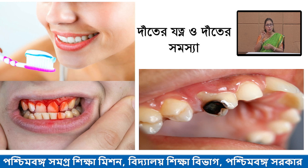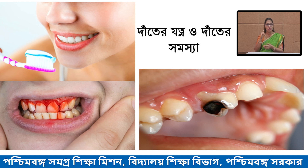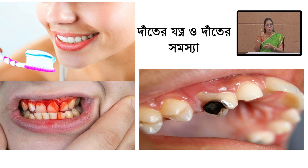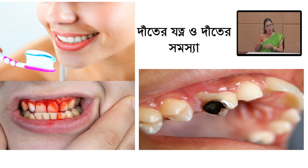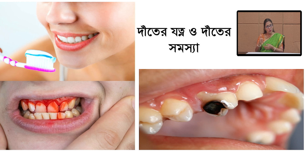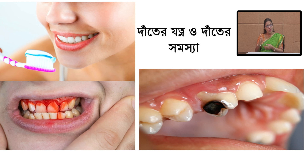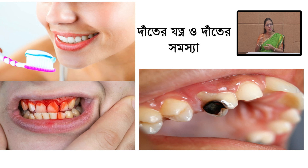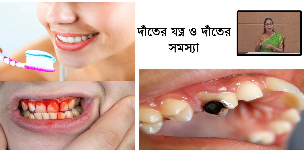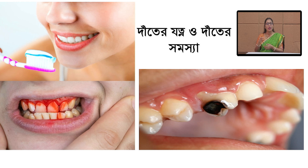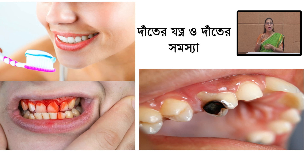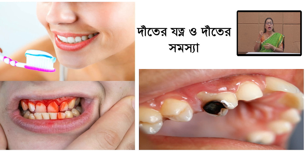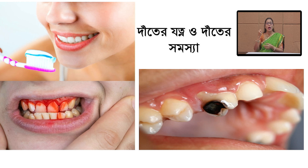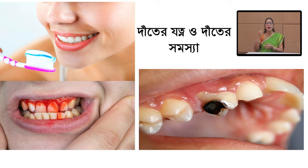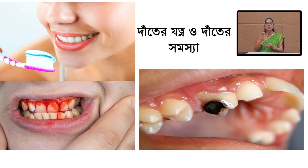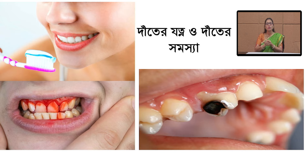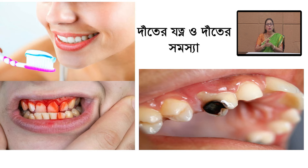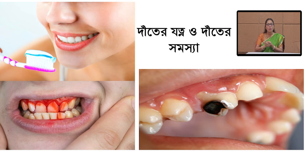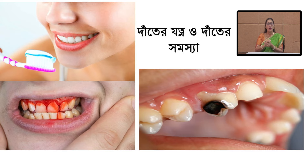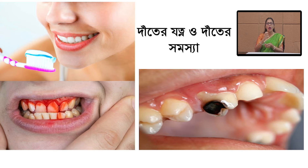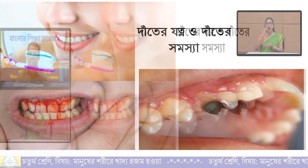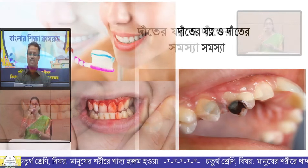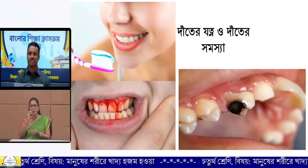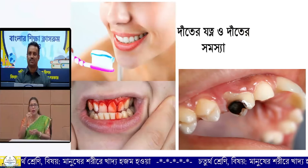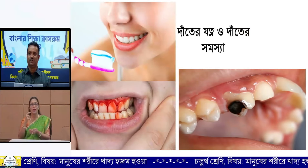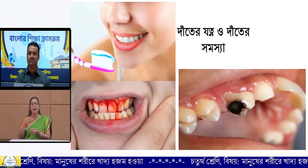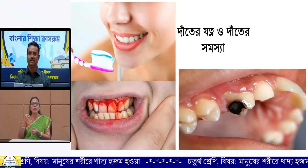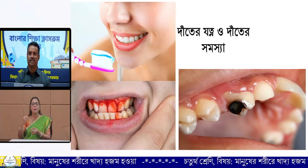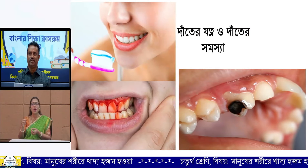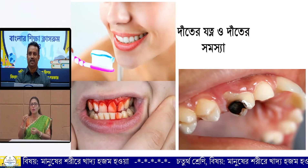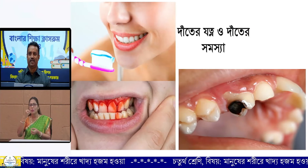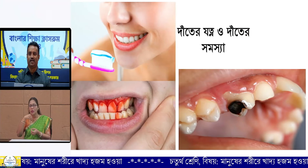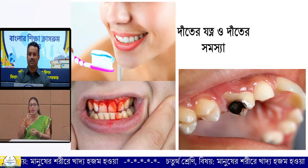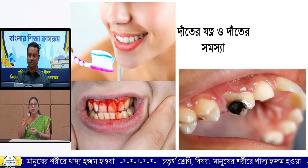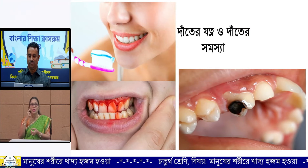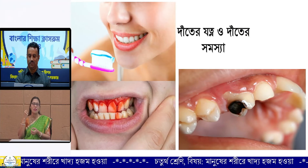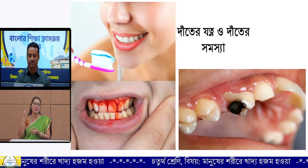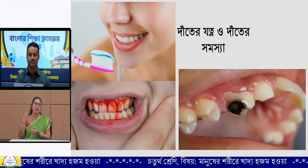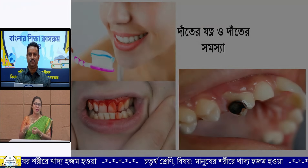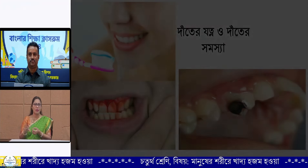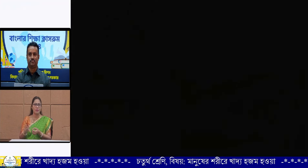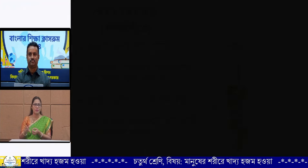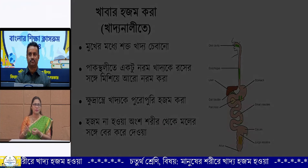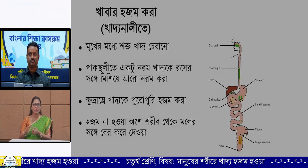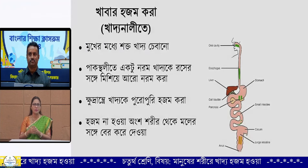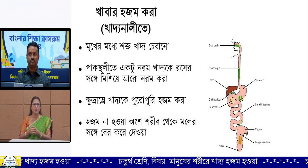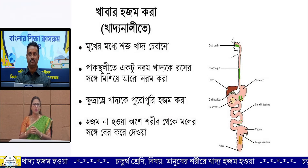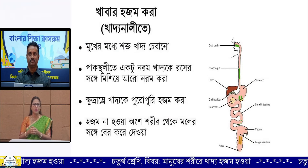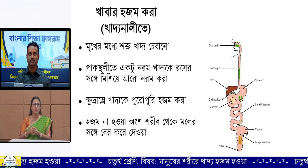একটা অত্যন্ত গুরুত্বপূর্ণ ব্যাপার তাতে স্বাস্থ্য ঠিকঠাক রাখার জন্য